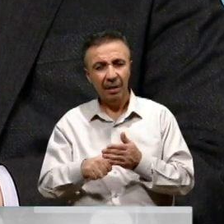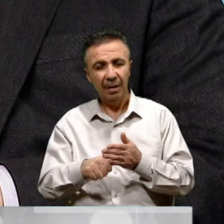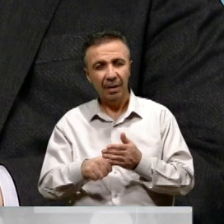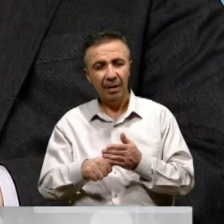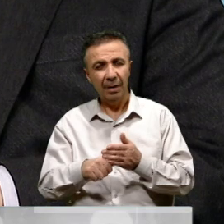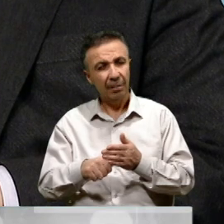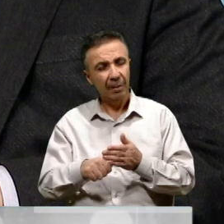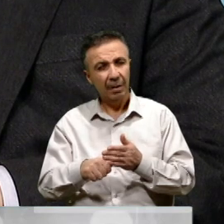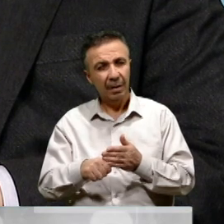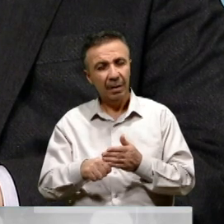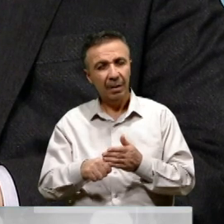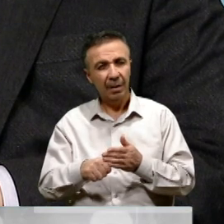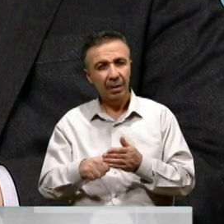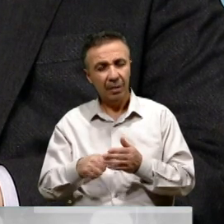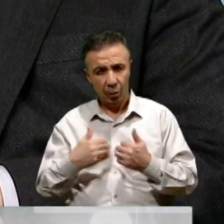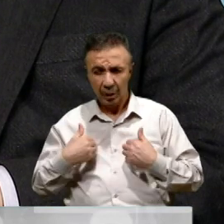Buna da